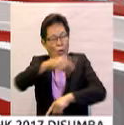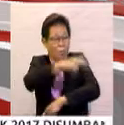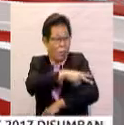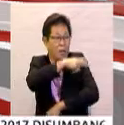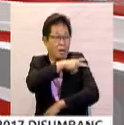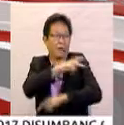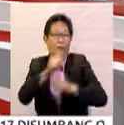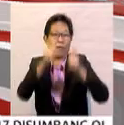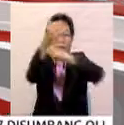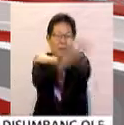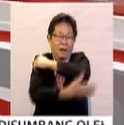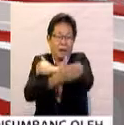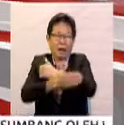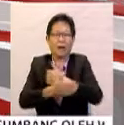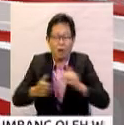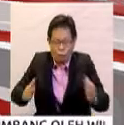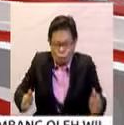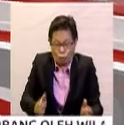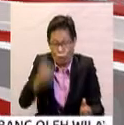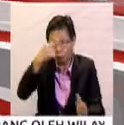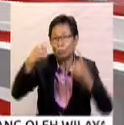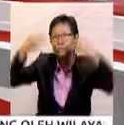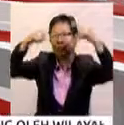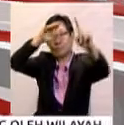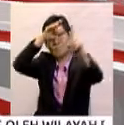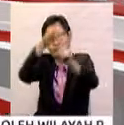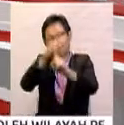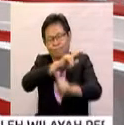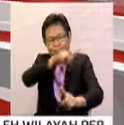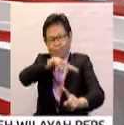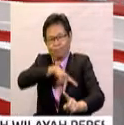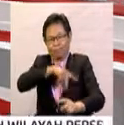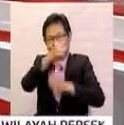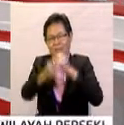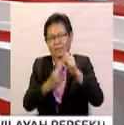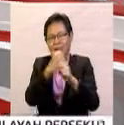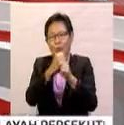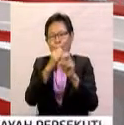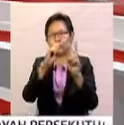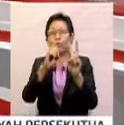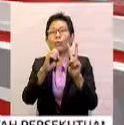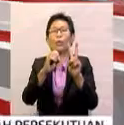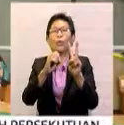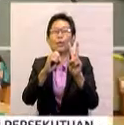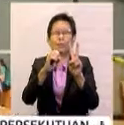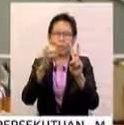pertama negara dorongan utama baginya mencapai sasaran peribadi tahun ini.